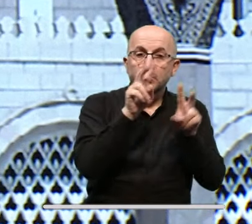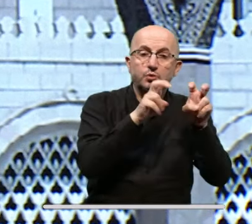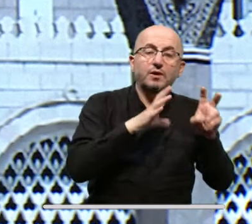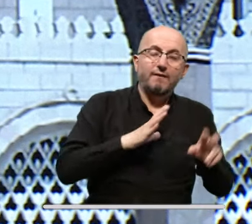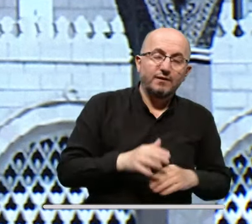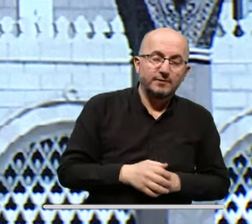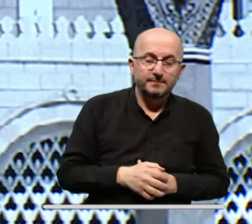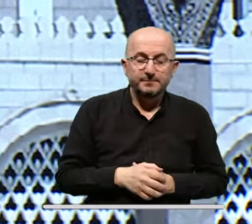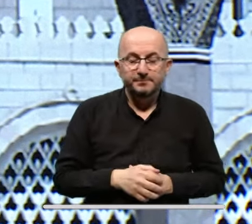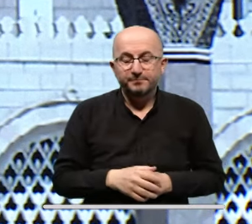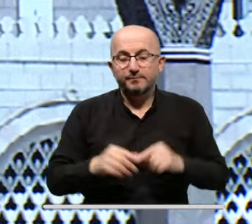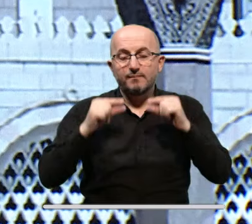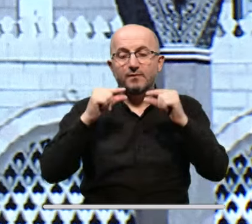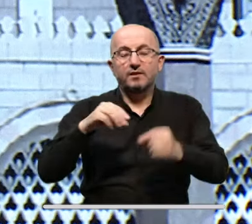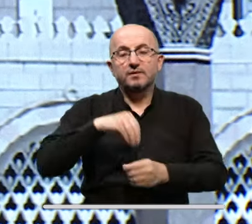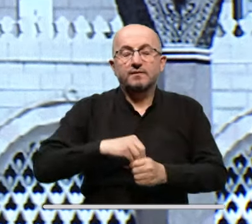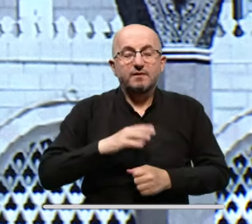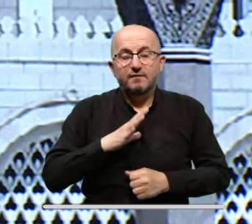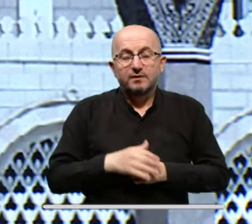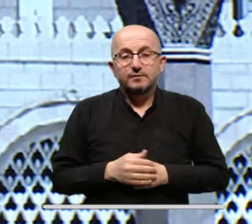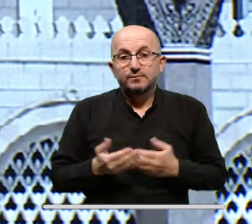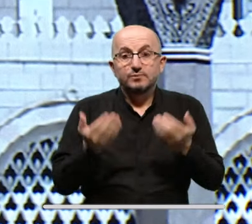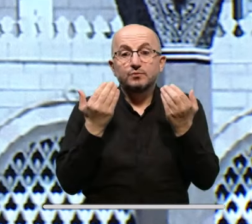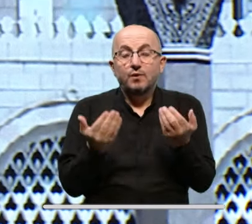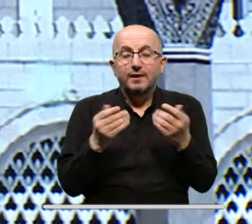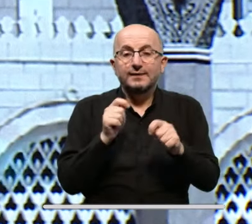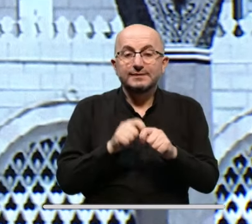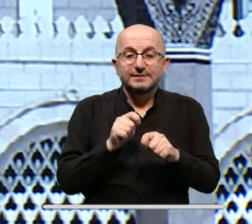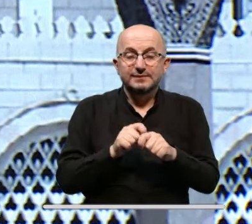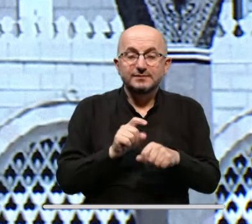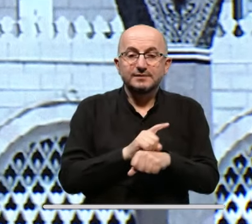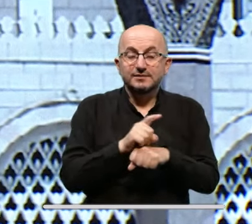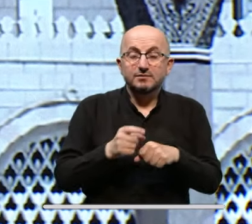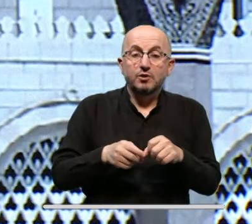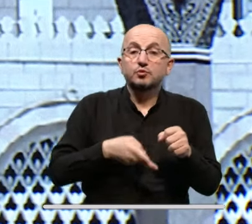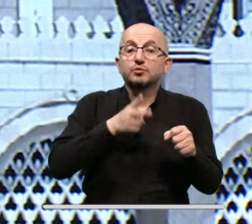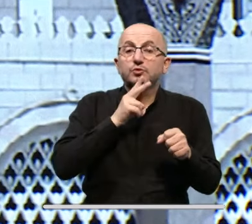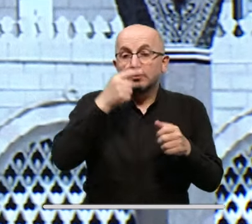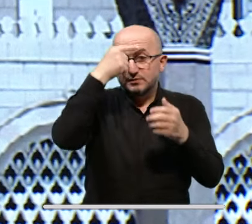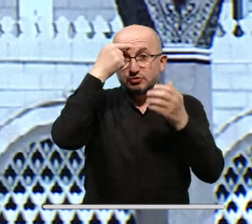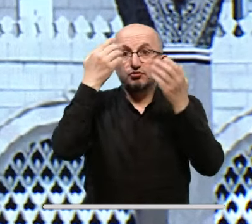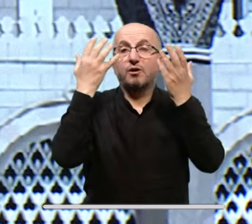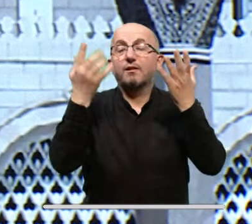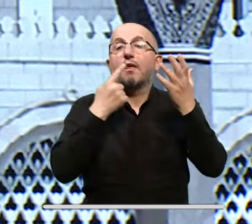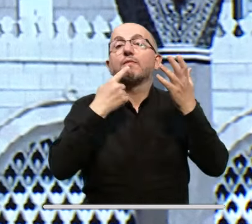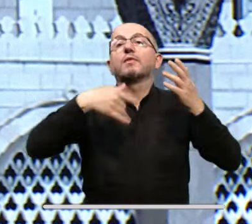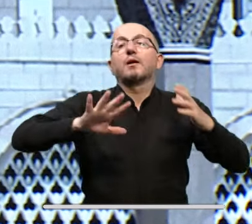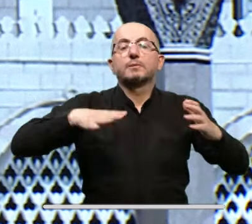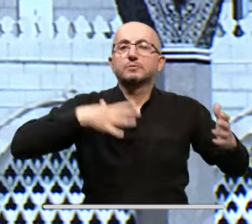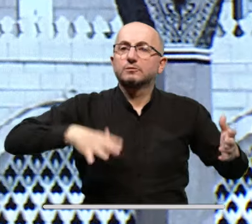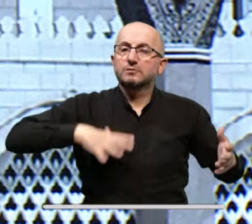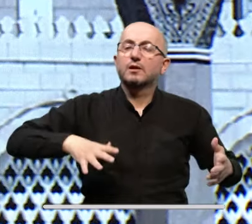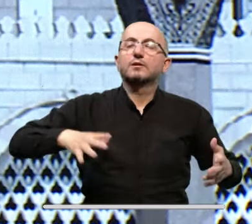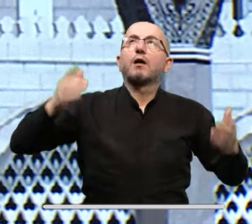malumunuz hadis-i şerifte de var Dua ettiğinizde sonunu İnşallah demeyin yani isteyin